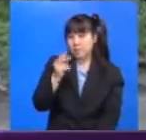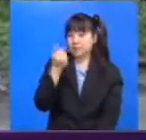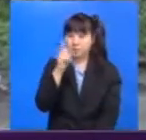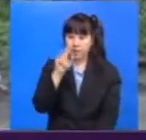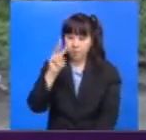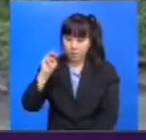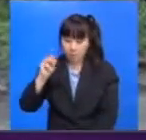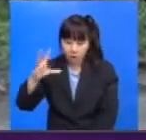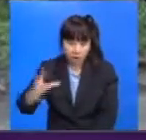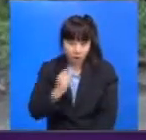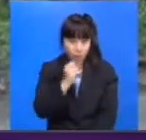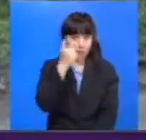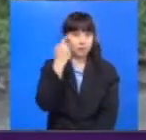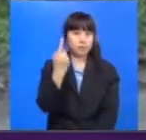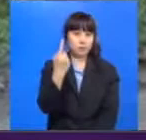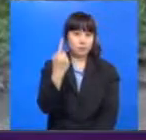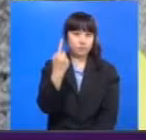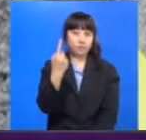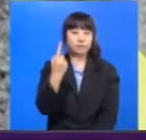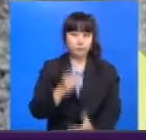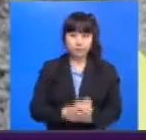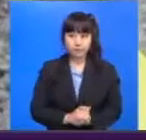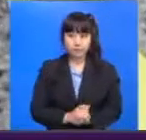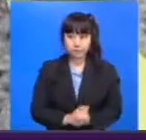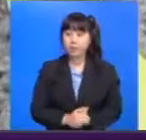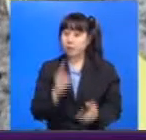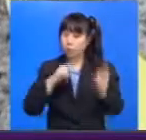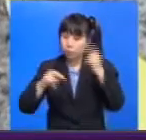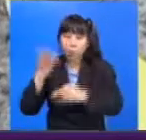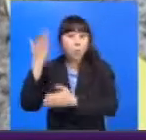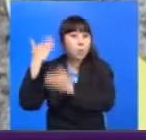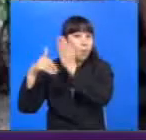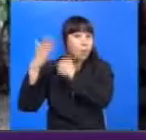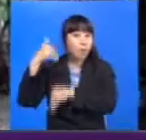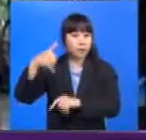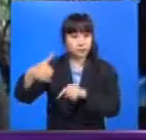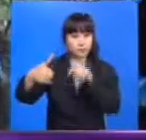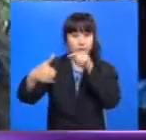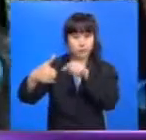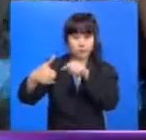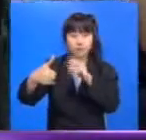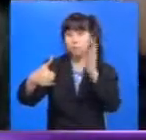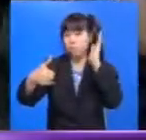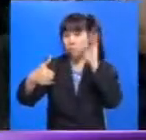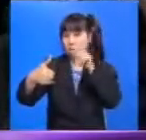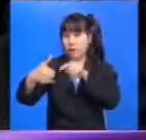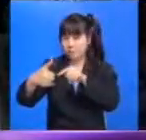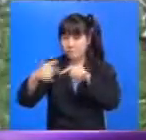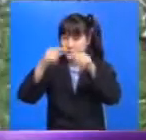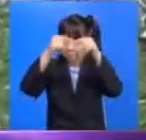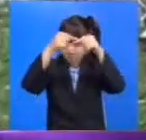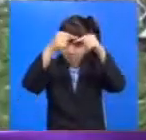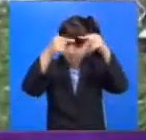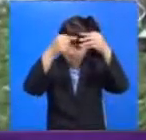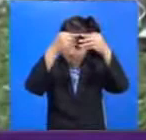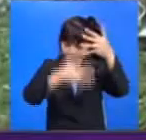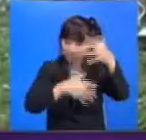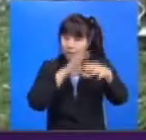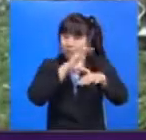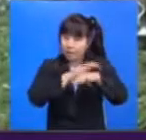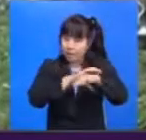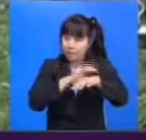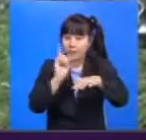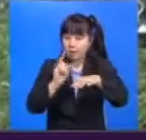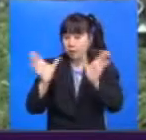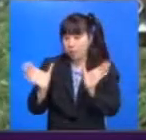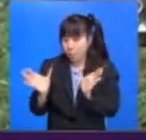11 ม. ได้จำนวน 1 กระบอกซึงจากการตรจสอบปวติเม้องต้นพบว่าในมรอดามีหมายจับคดีร่วมกันสะ